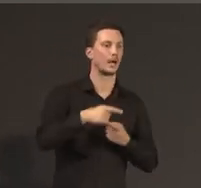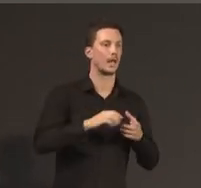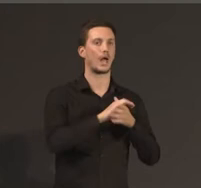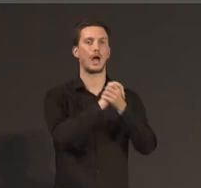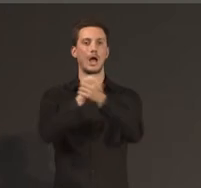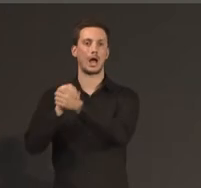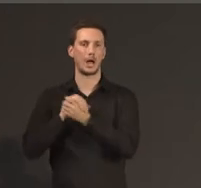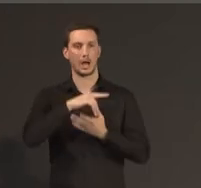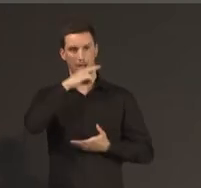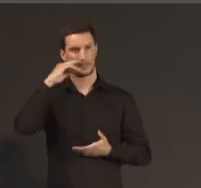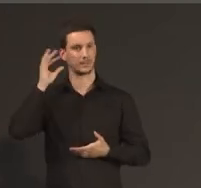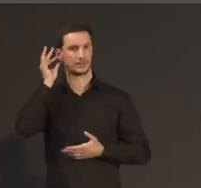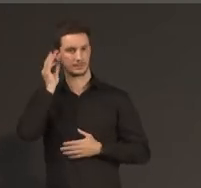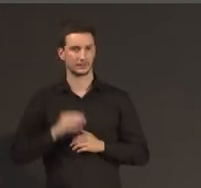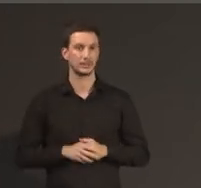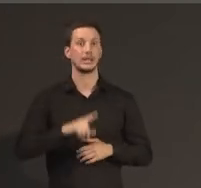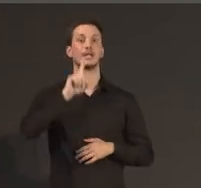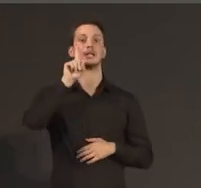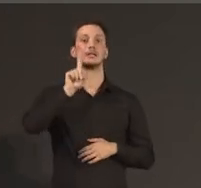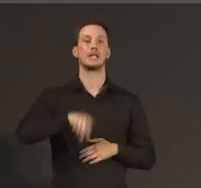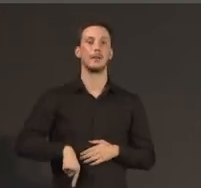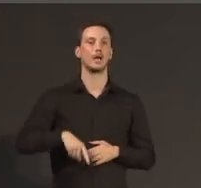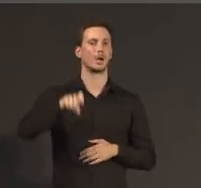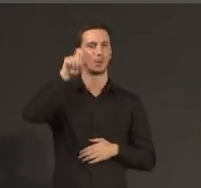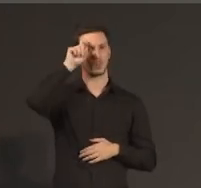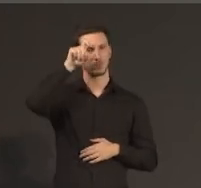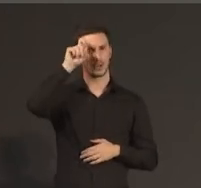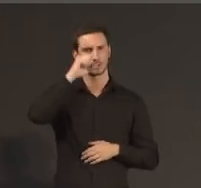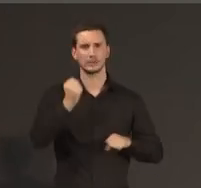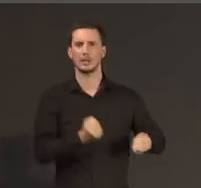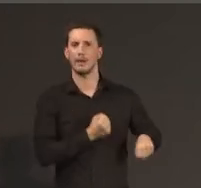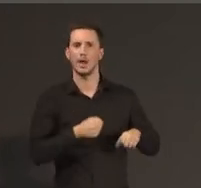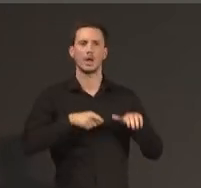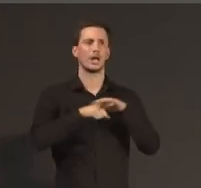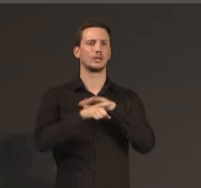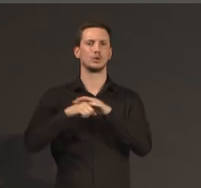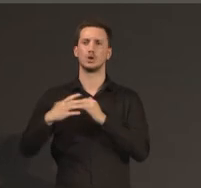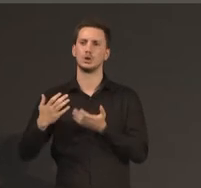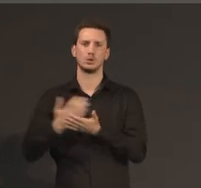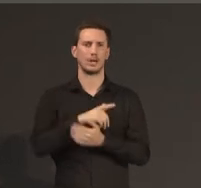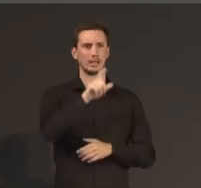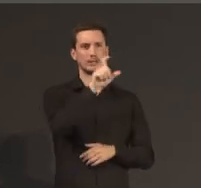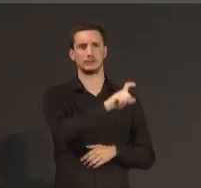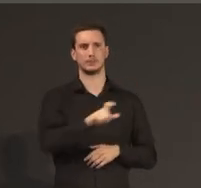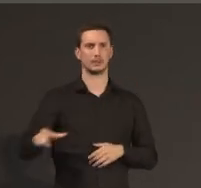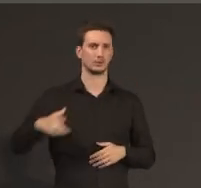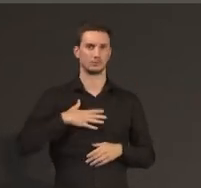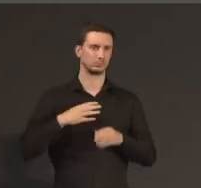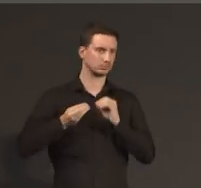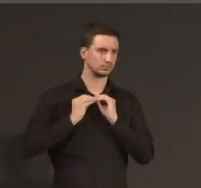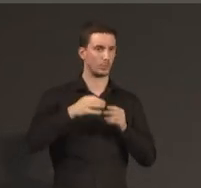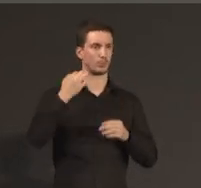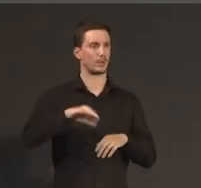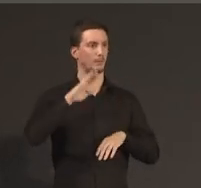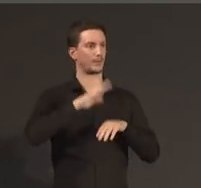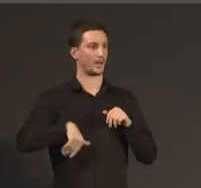Amics, amigues, també professorat, personal de gestió, totes les persones que esteu fent el possible perquè aquest acte